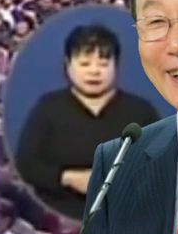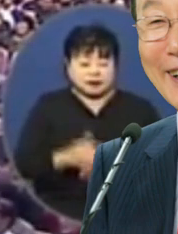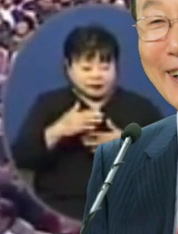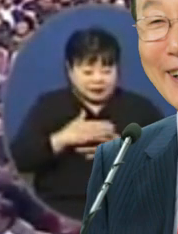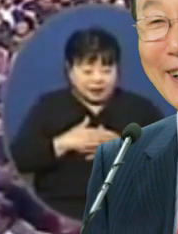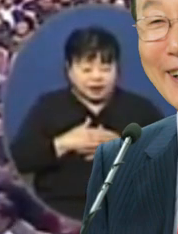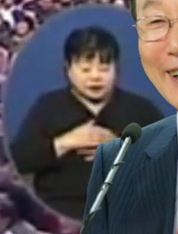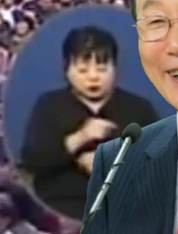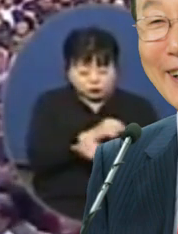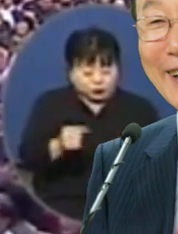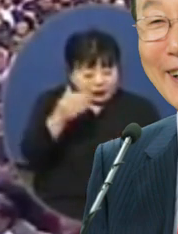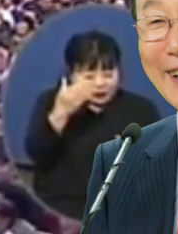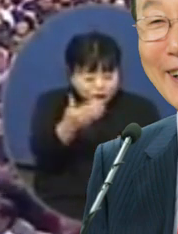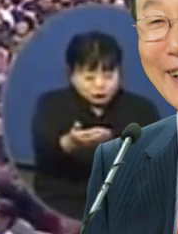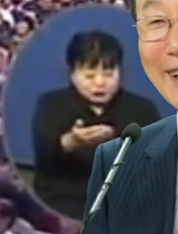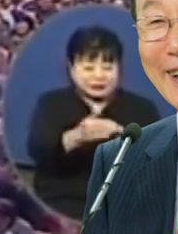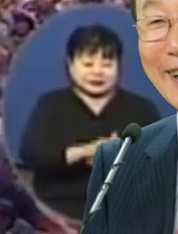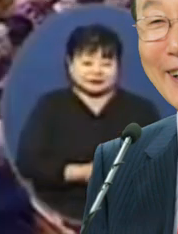나를 속량하셨으니